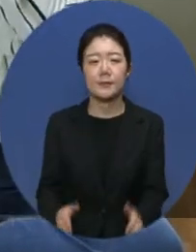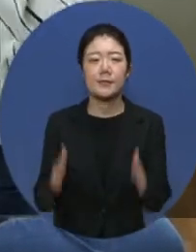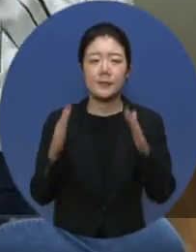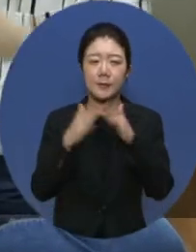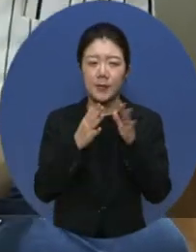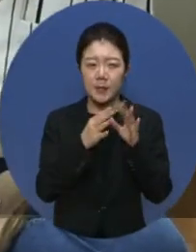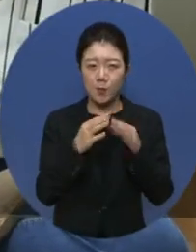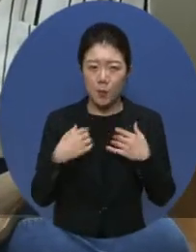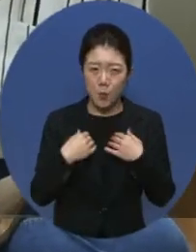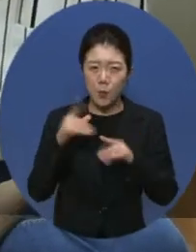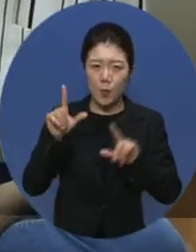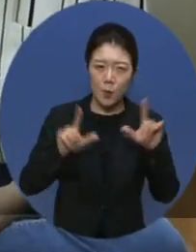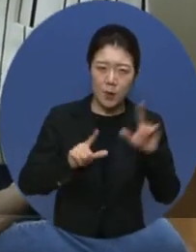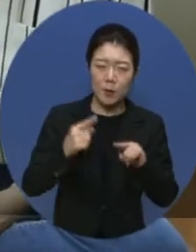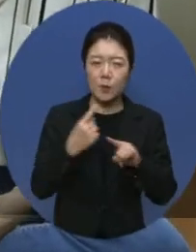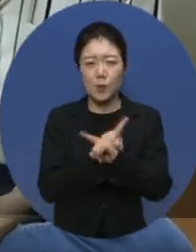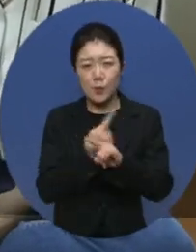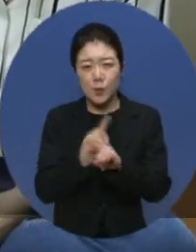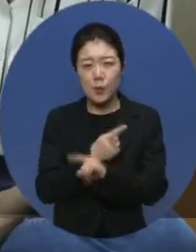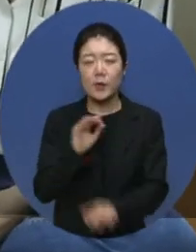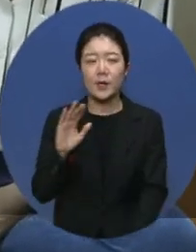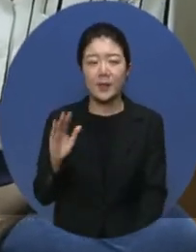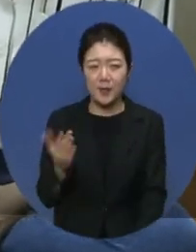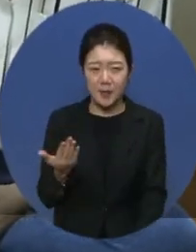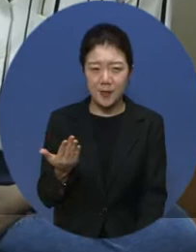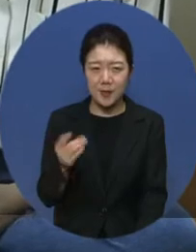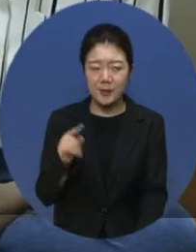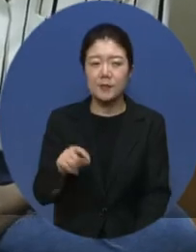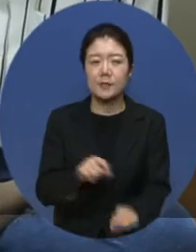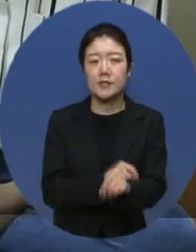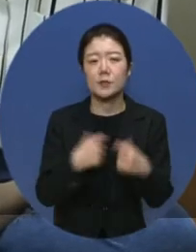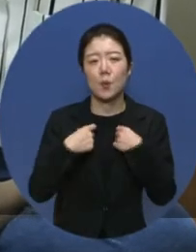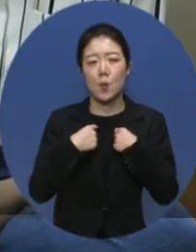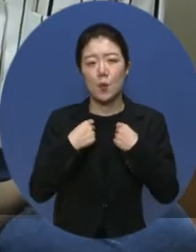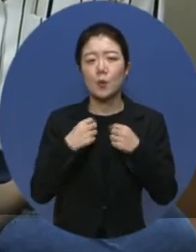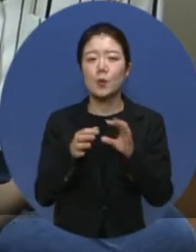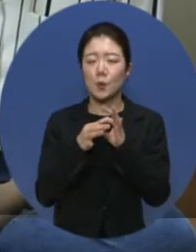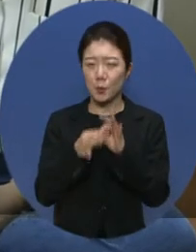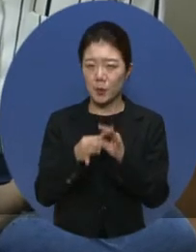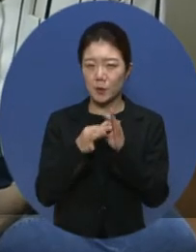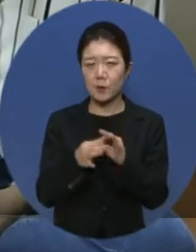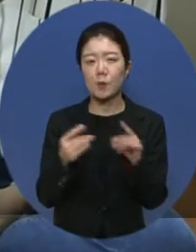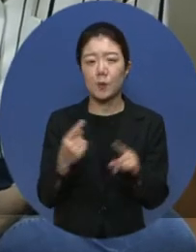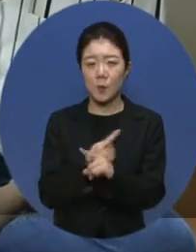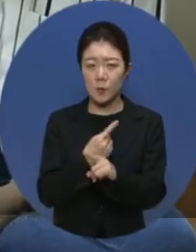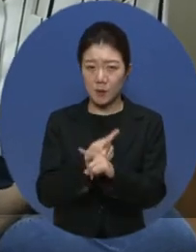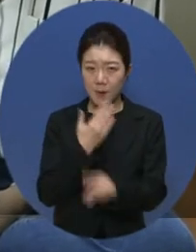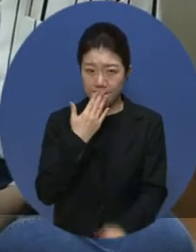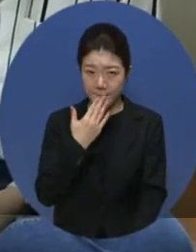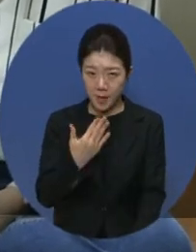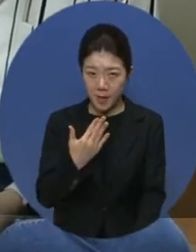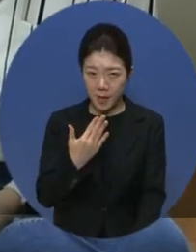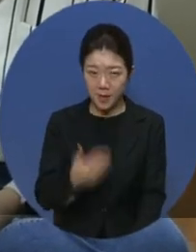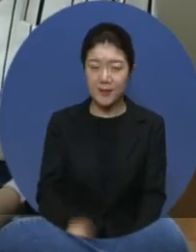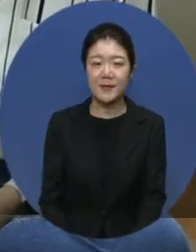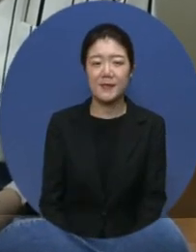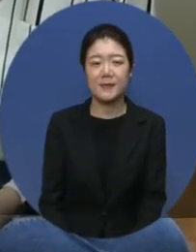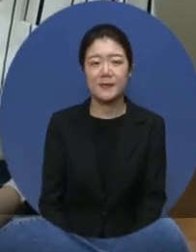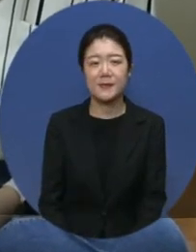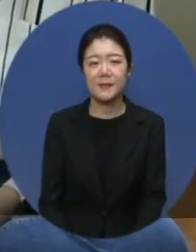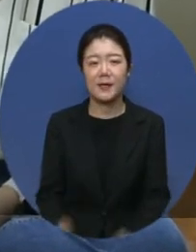집에서도 자세를 잡아주어야 되고 이런 부분들을 특수법을 통해 가지고 교정을 해줄 수 있으니까